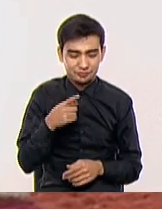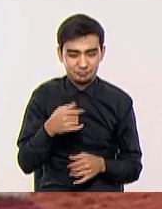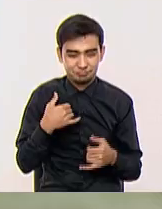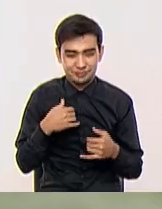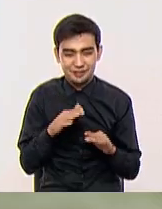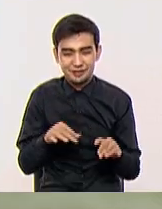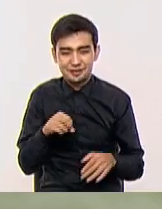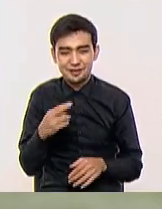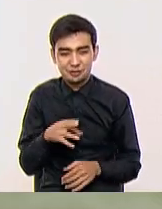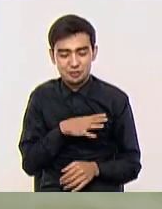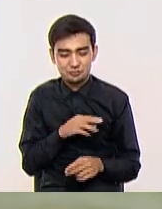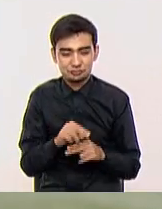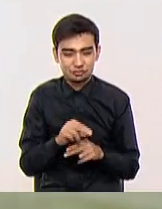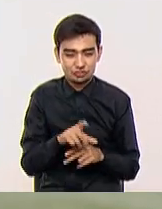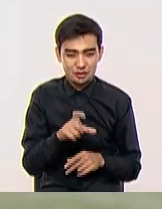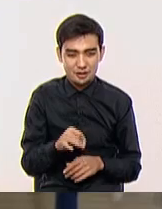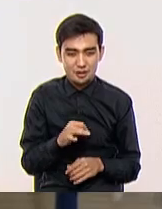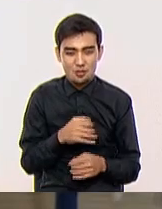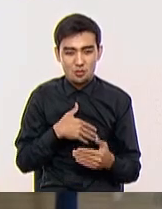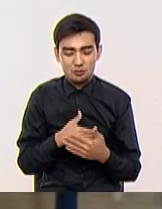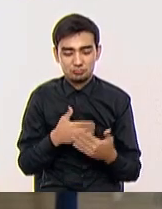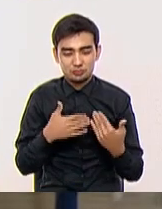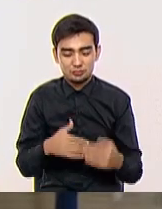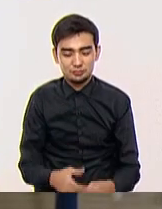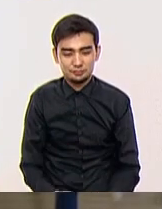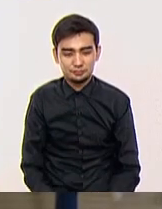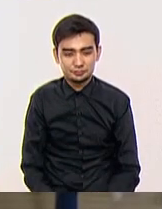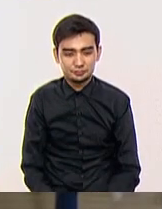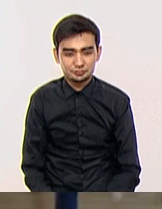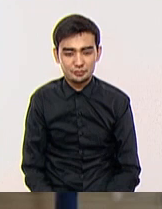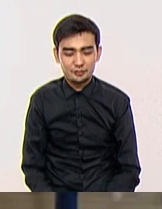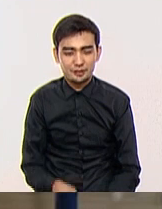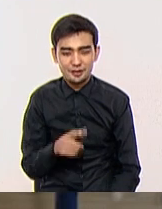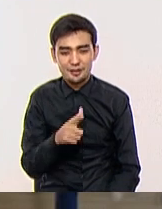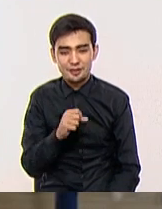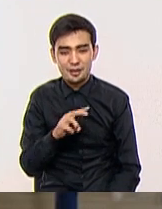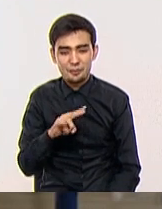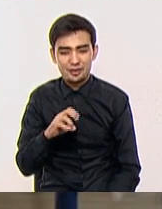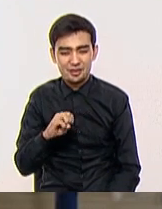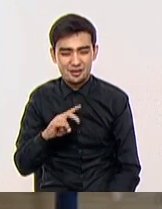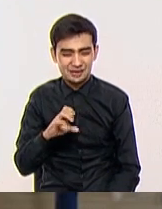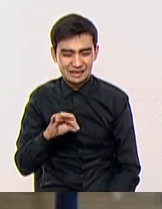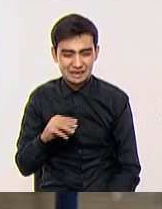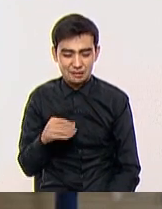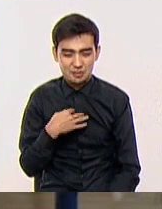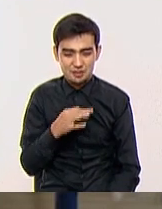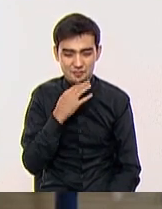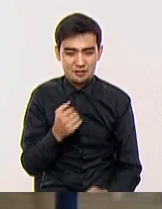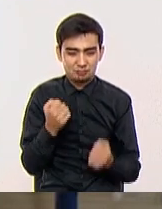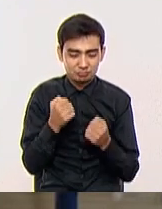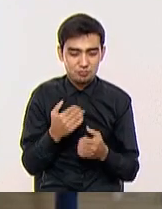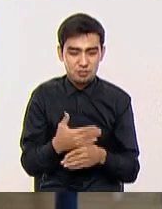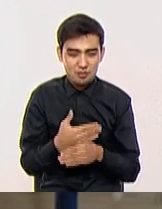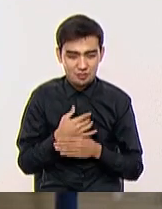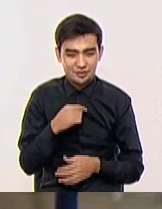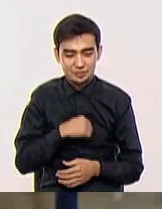она приобщилась уже на заслуженном отдыхе. Гимнастика – это очень нравится. Она нам помогает